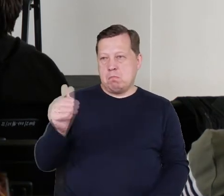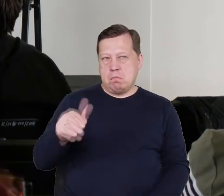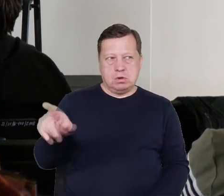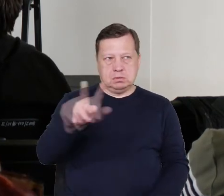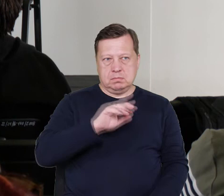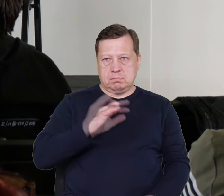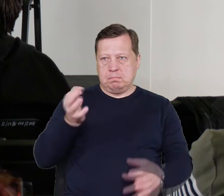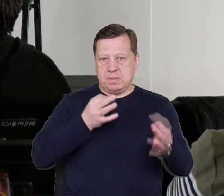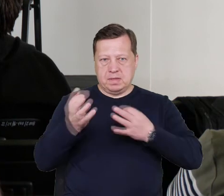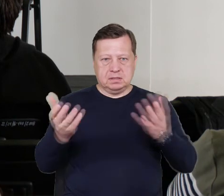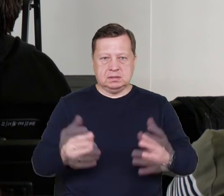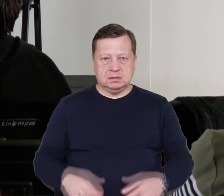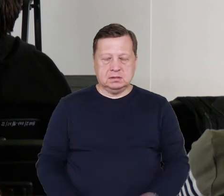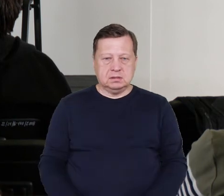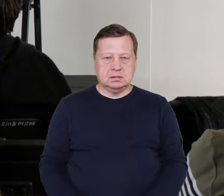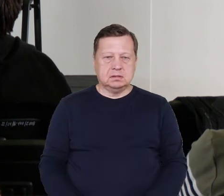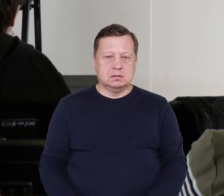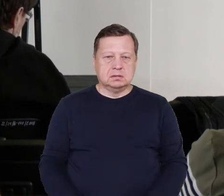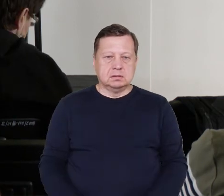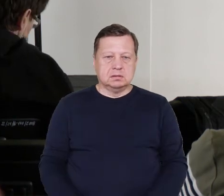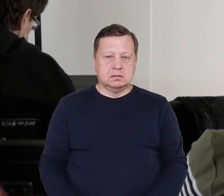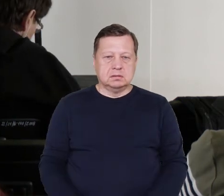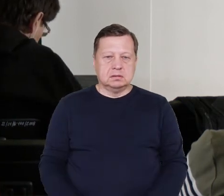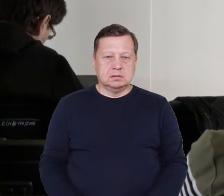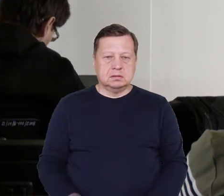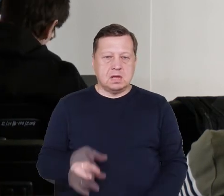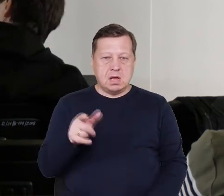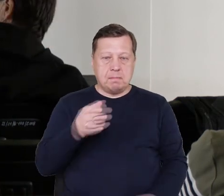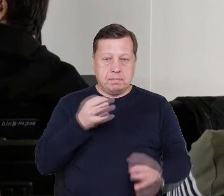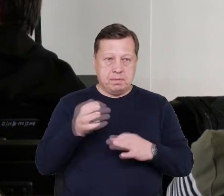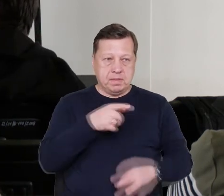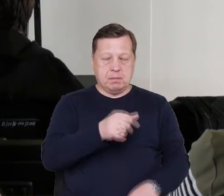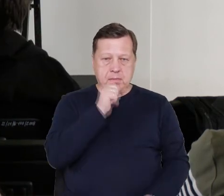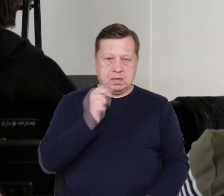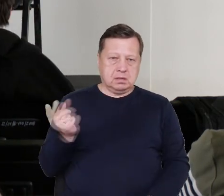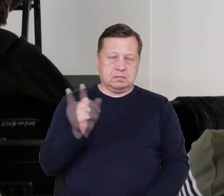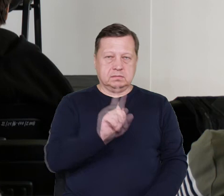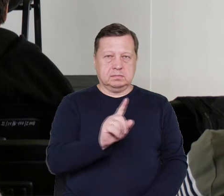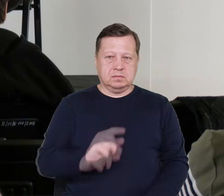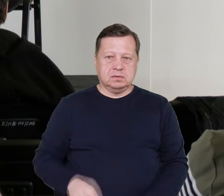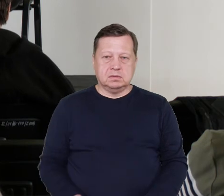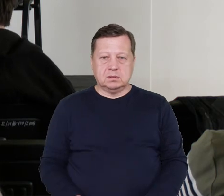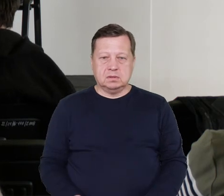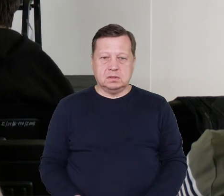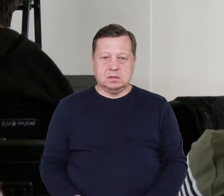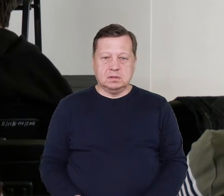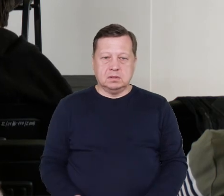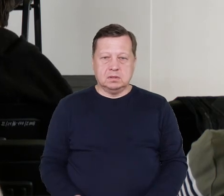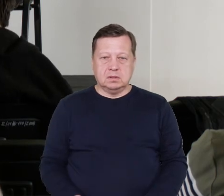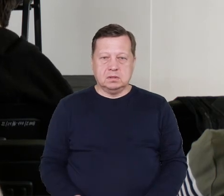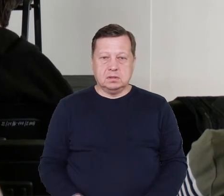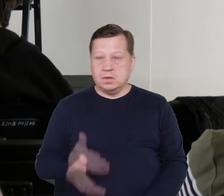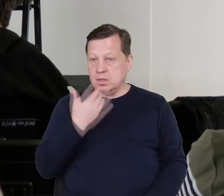dokładnie Aha bo ja mam powiedzieć tak samo pytanie czy warto podejść do tego mikrofonu nie No dobrze ale jeżeli nie ma to już